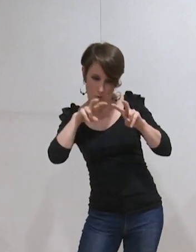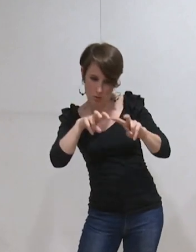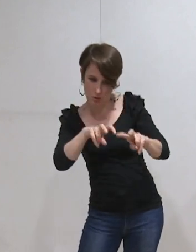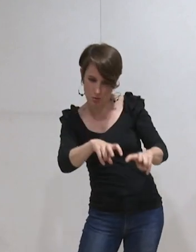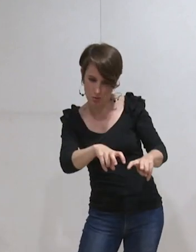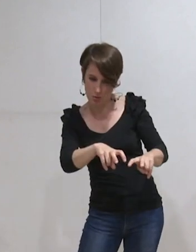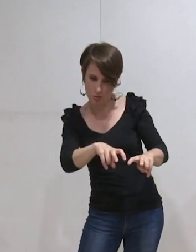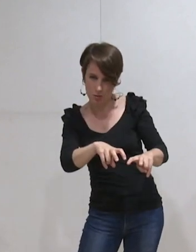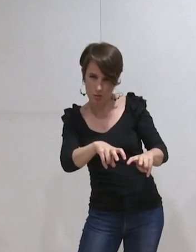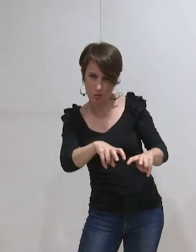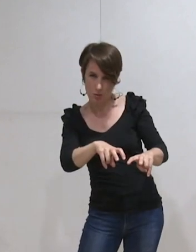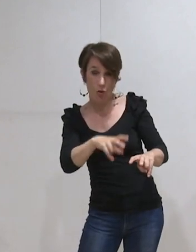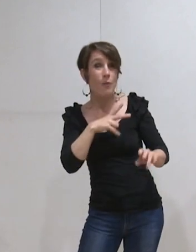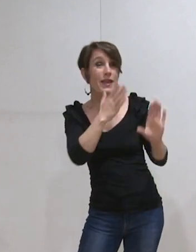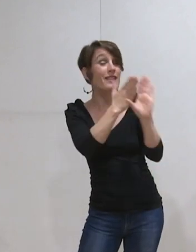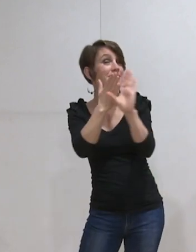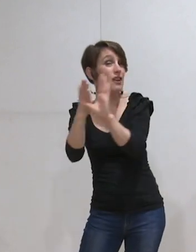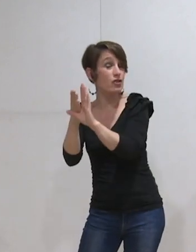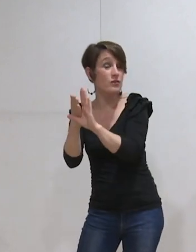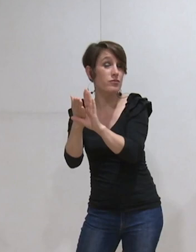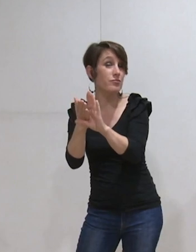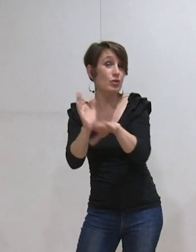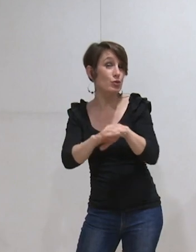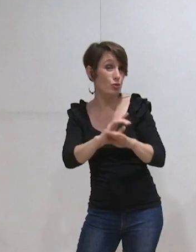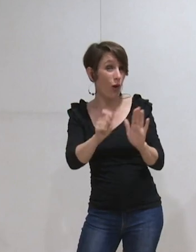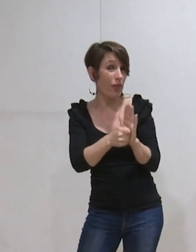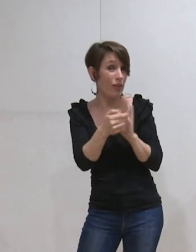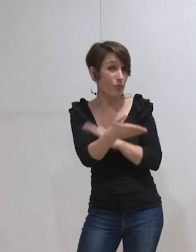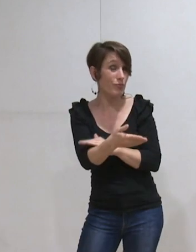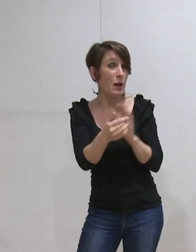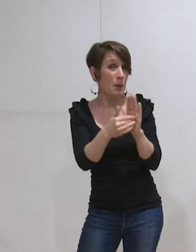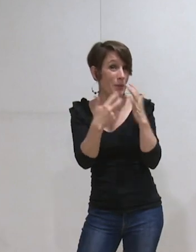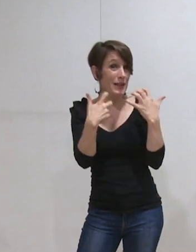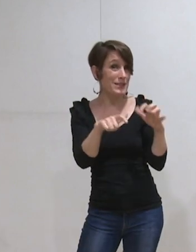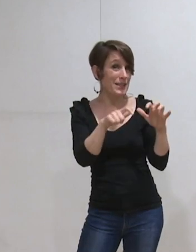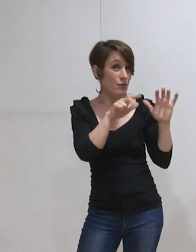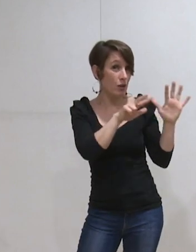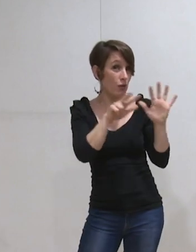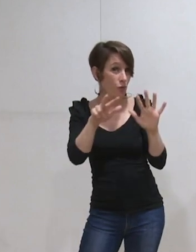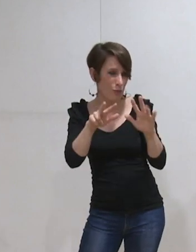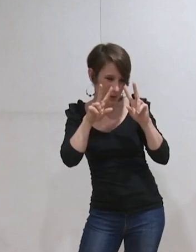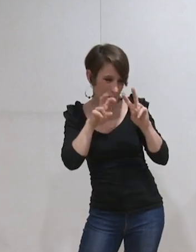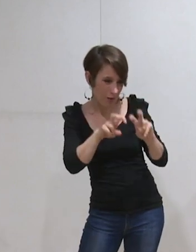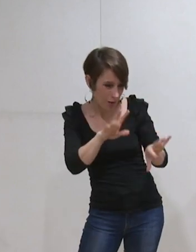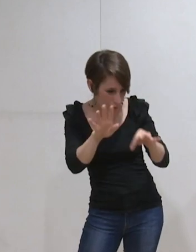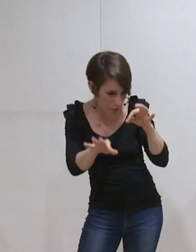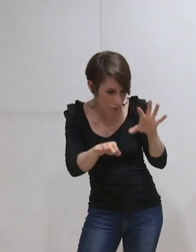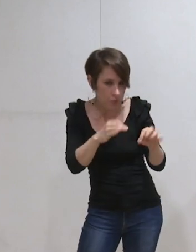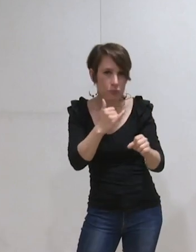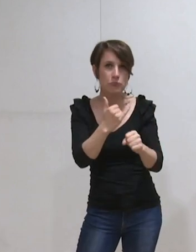existent sur tous ces sur tous ces éléments et effectivement on s'apercevrait que peut-être cette révolution